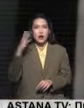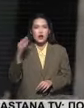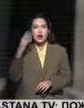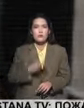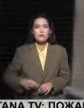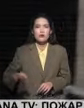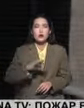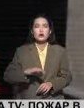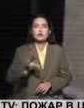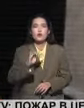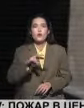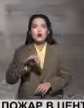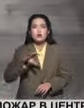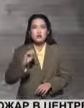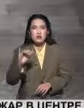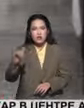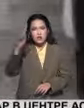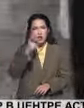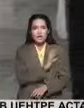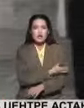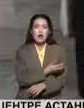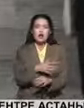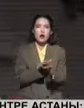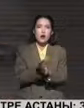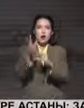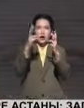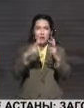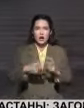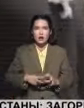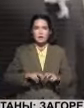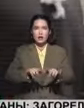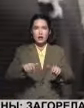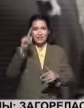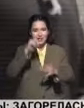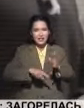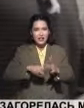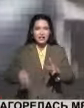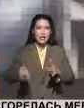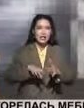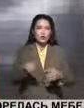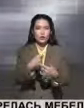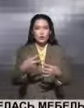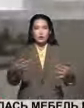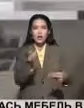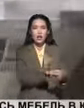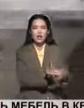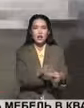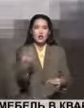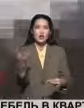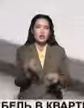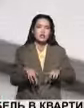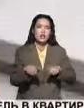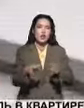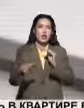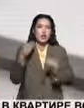Алматинской области и области Улытау. По данным силовиков, в ходе обысков были изъяты религиозная литература и другие доказательства. Четверо